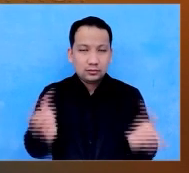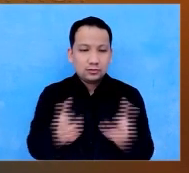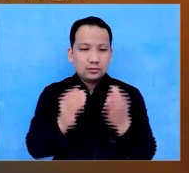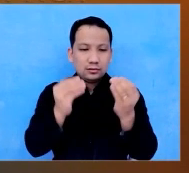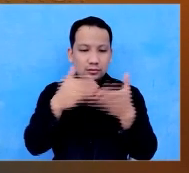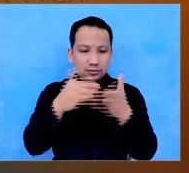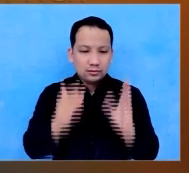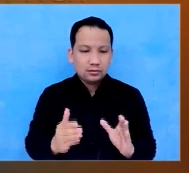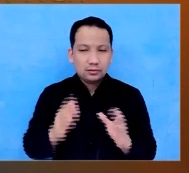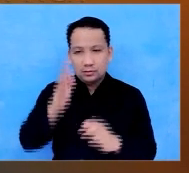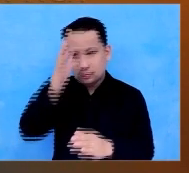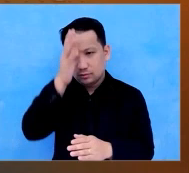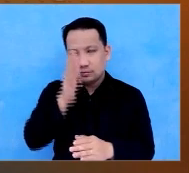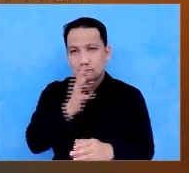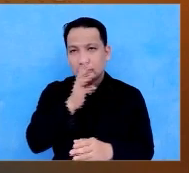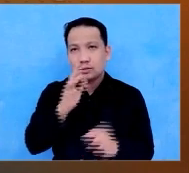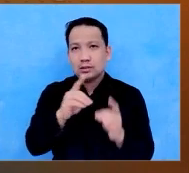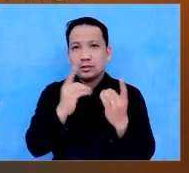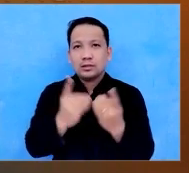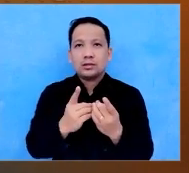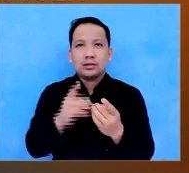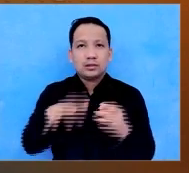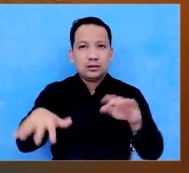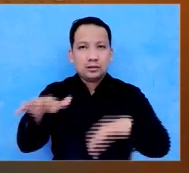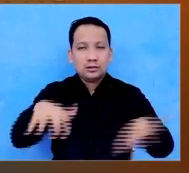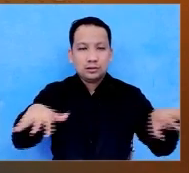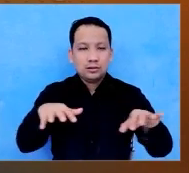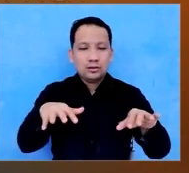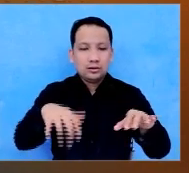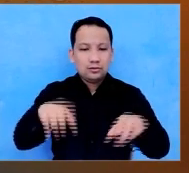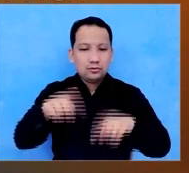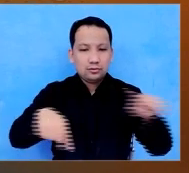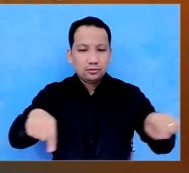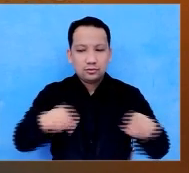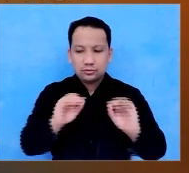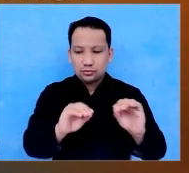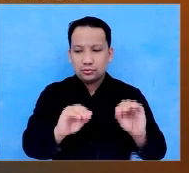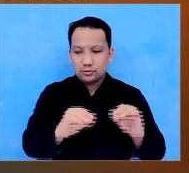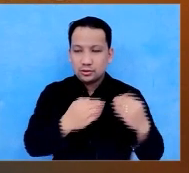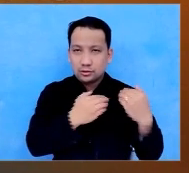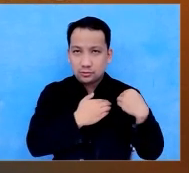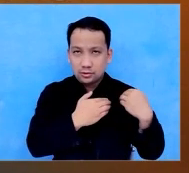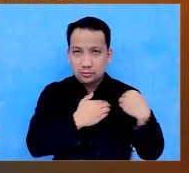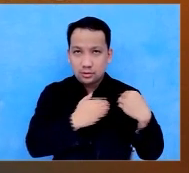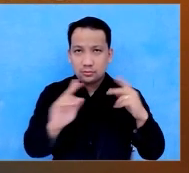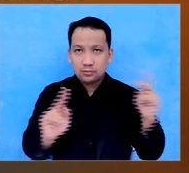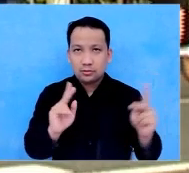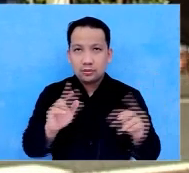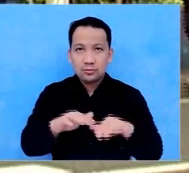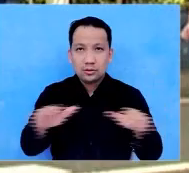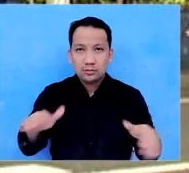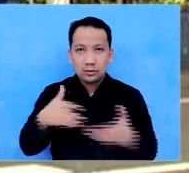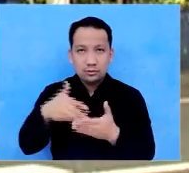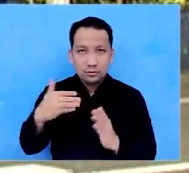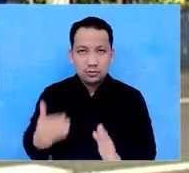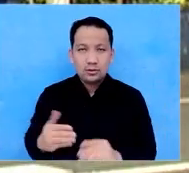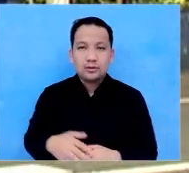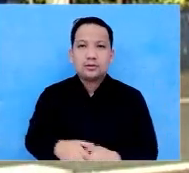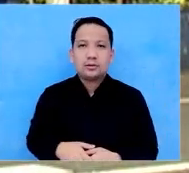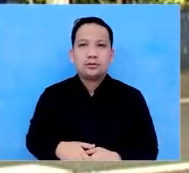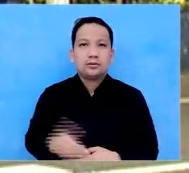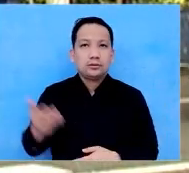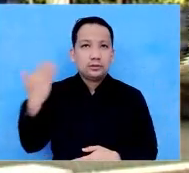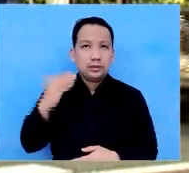estudyante, magulang at ibang stakeholders na ituro ang pagiging responsableng mamamayan sa mga mag-aaral. Nitong